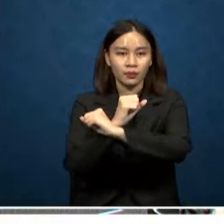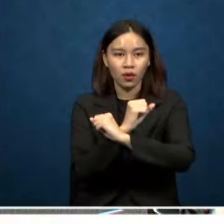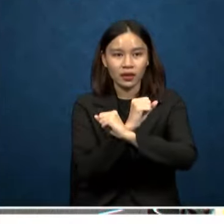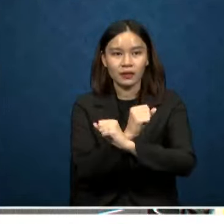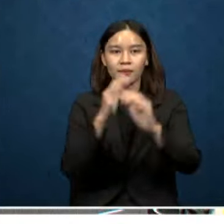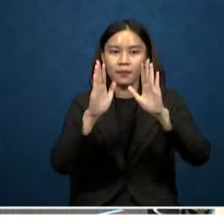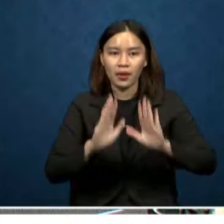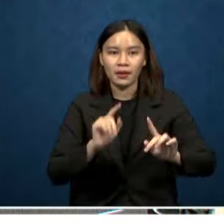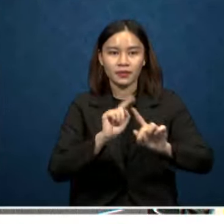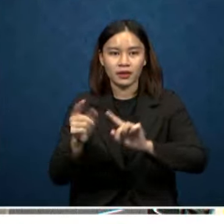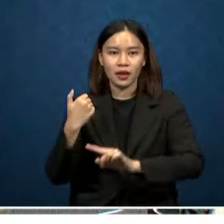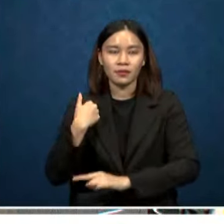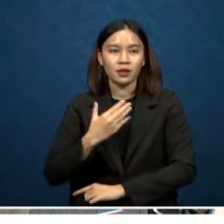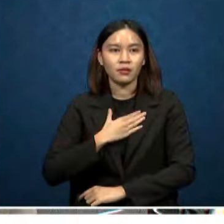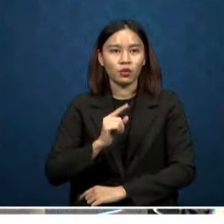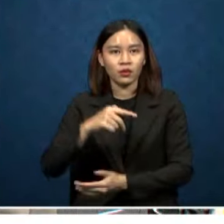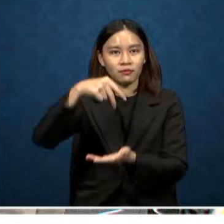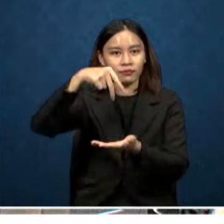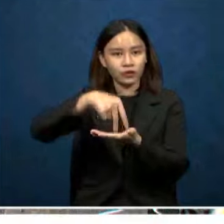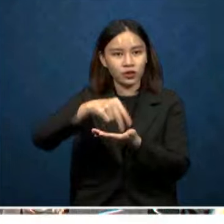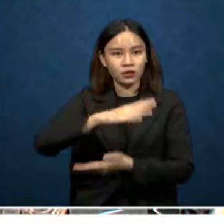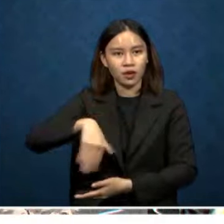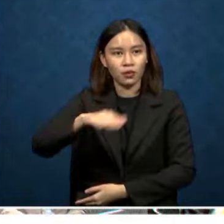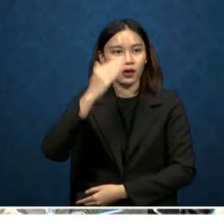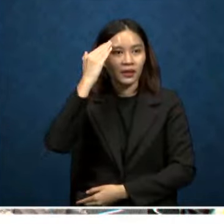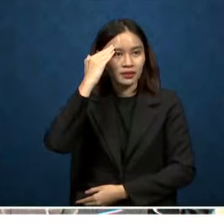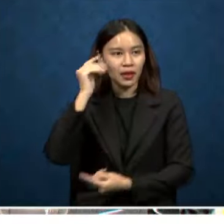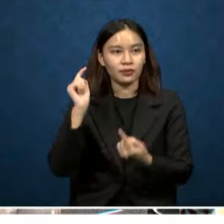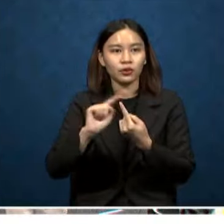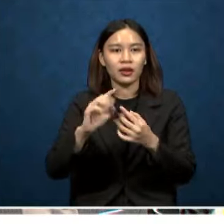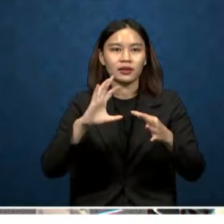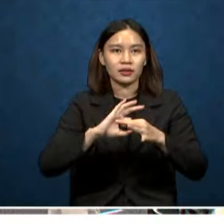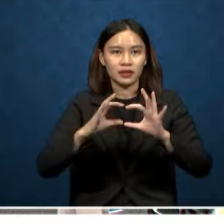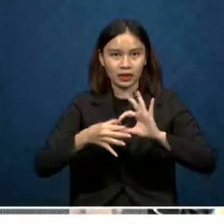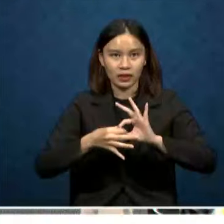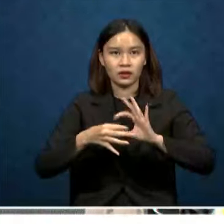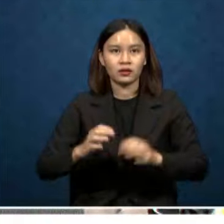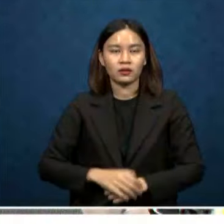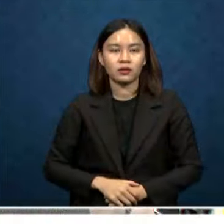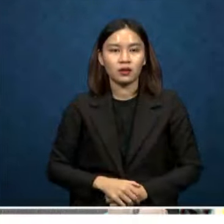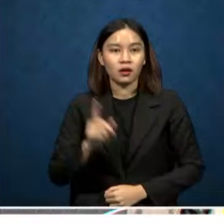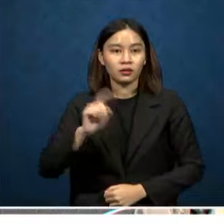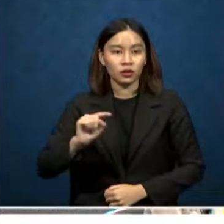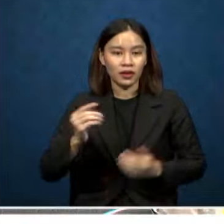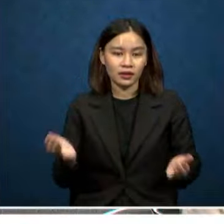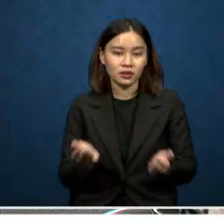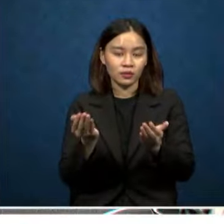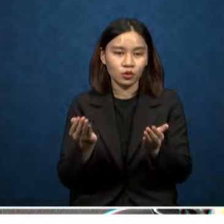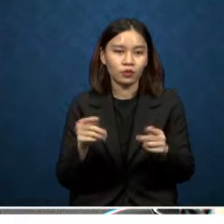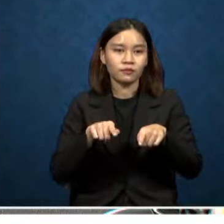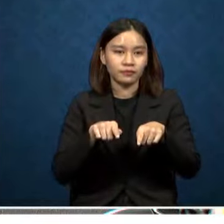รูปแบบของผมเองพอยืนขึ้นมาทุกท่านก็คงทราบฮะมิติทางด้านการกีฬาที่จะต้องเสริมไปด้วยกัน